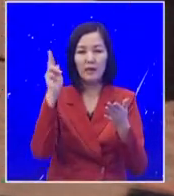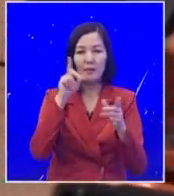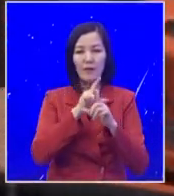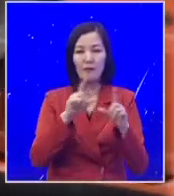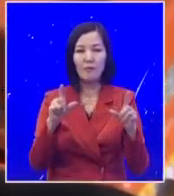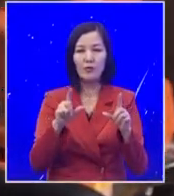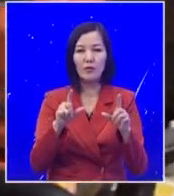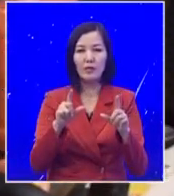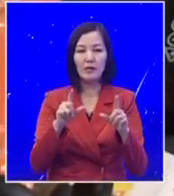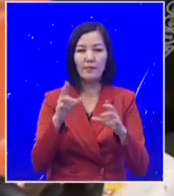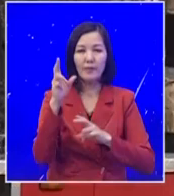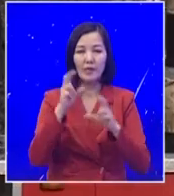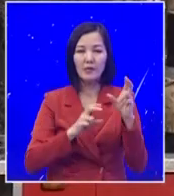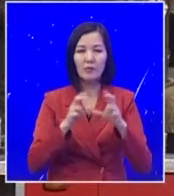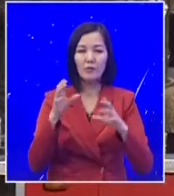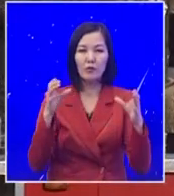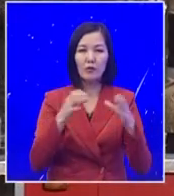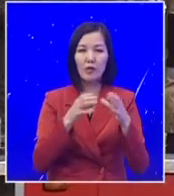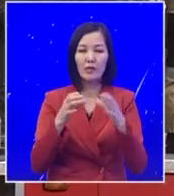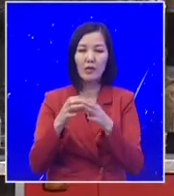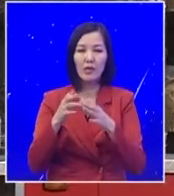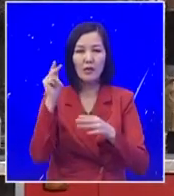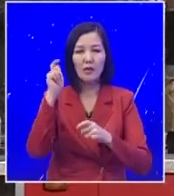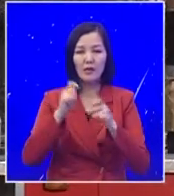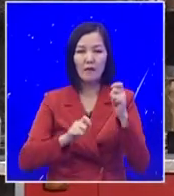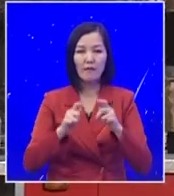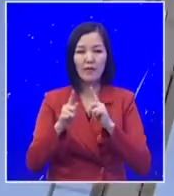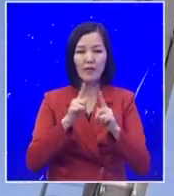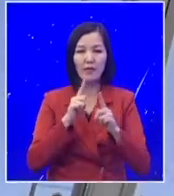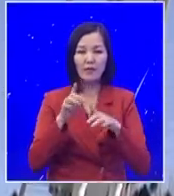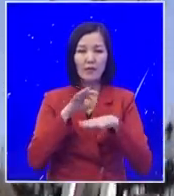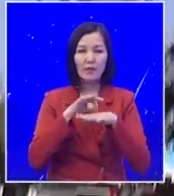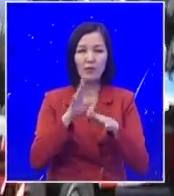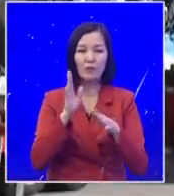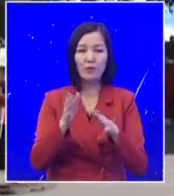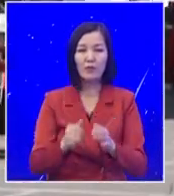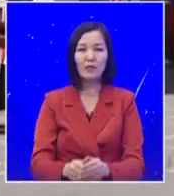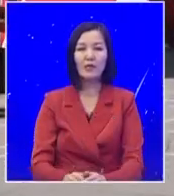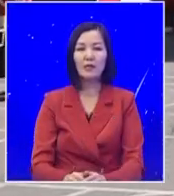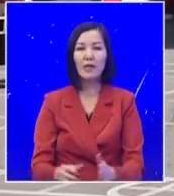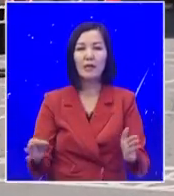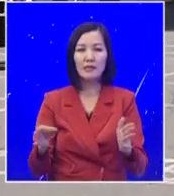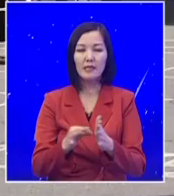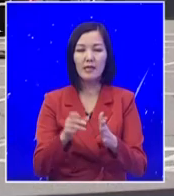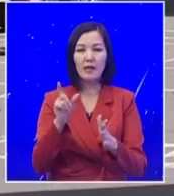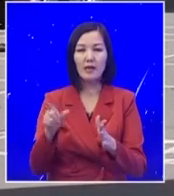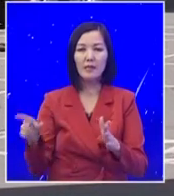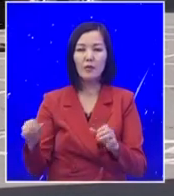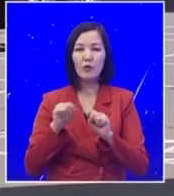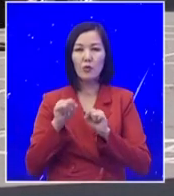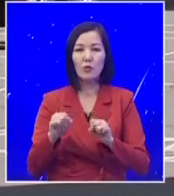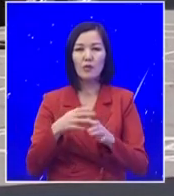ошақтарында, кәсіпорындар мен ұйымдарда конференциялар, семинарлар, ашық сабақтар ұйымдастырылады. Мақсат – азаматтық